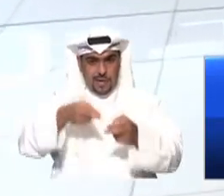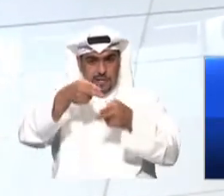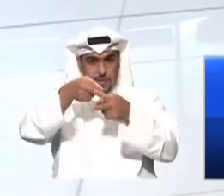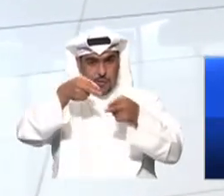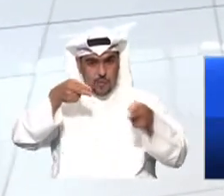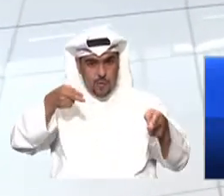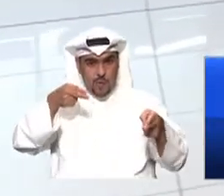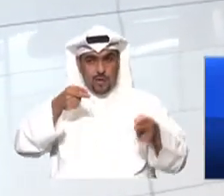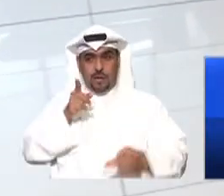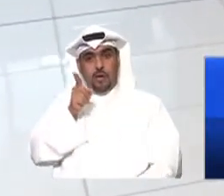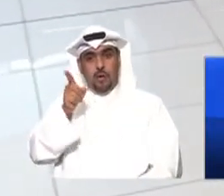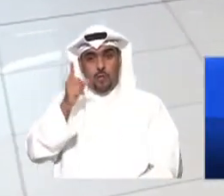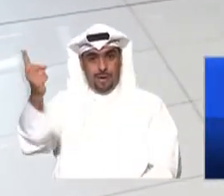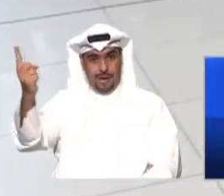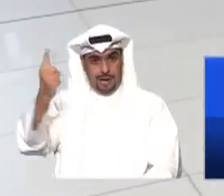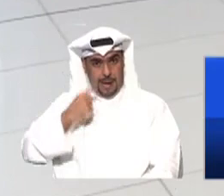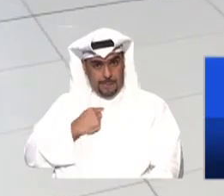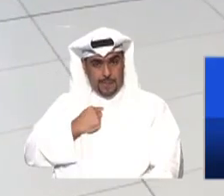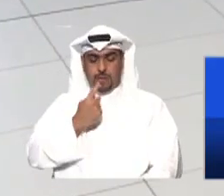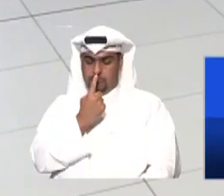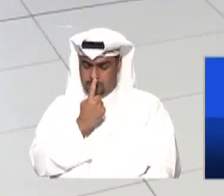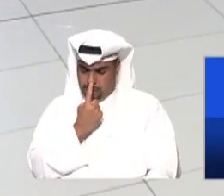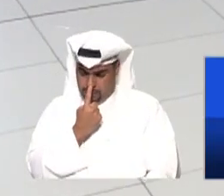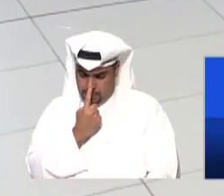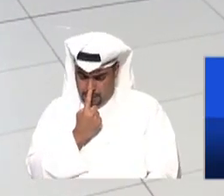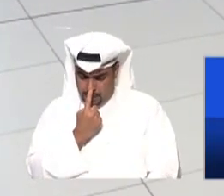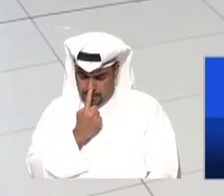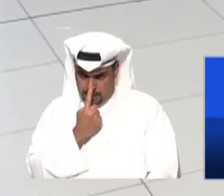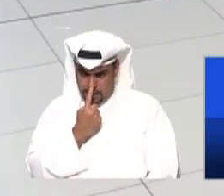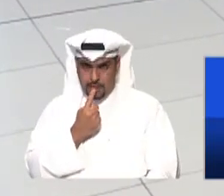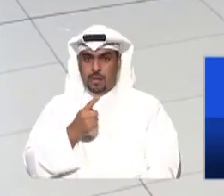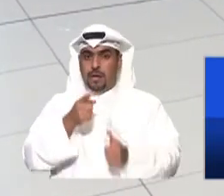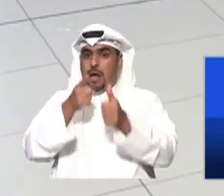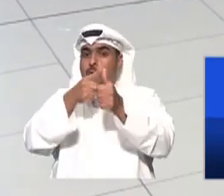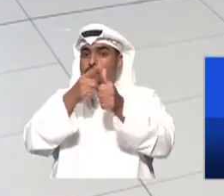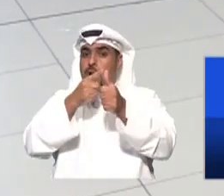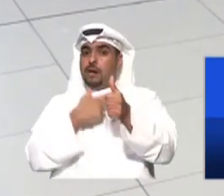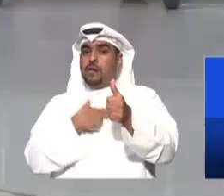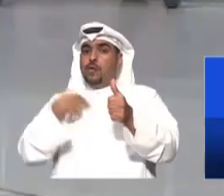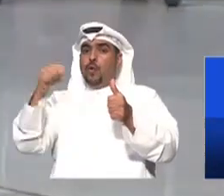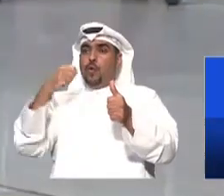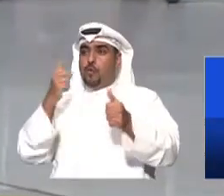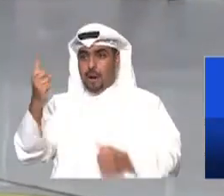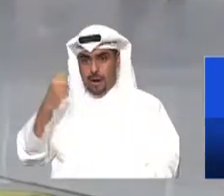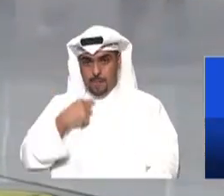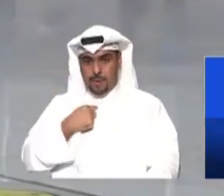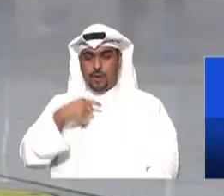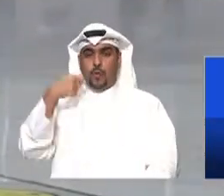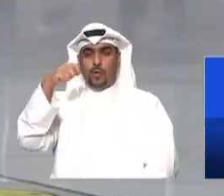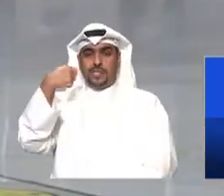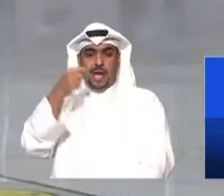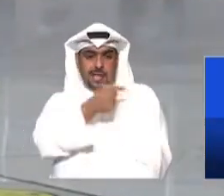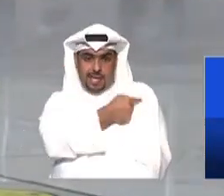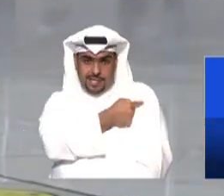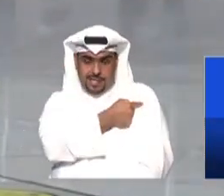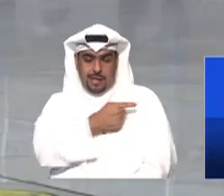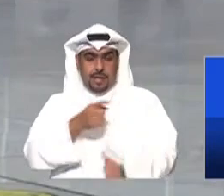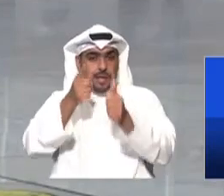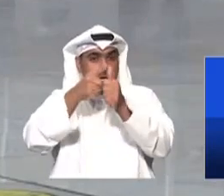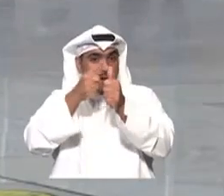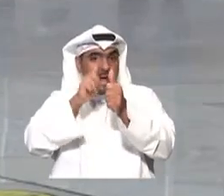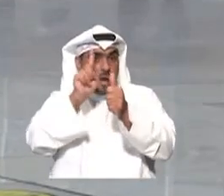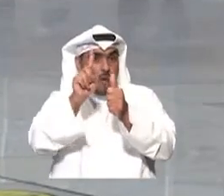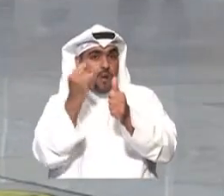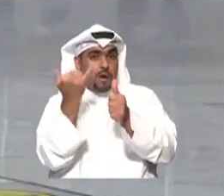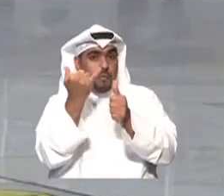تنفيذية لقرارات مجلس الوزراء، وتضع نصب أعينها أهمية الالتزام بالإجراءات الوقائية الصحية،